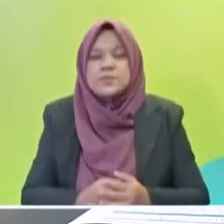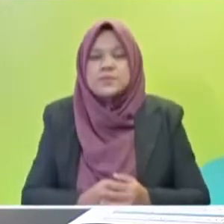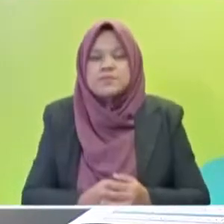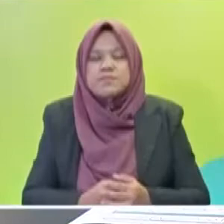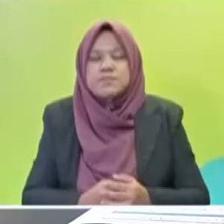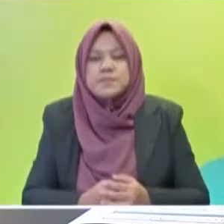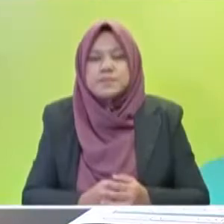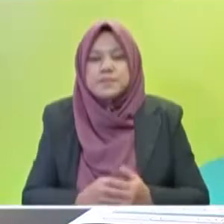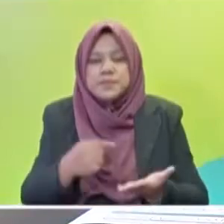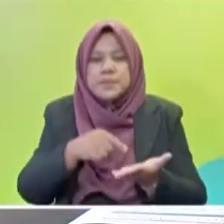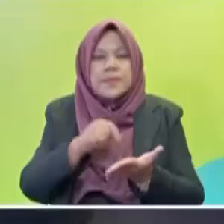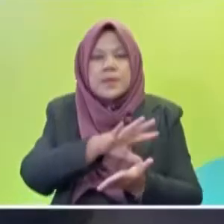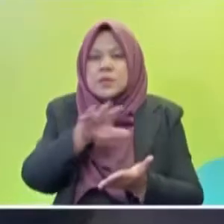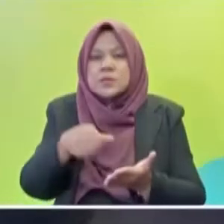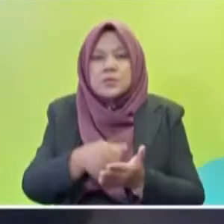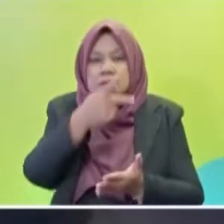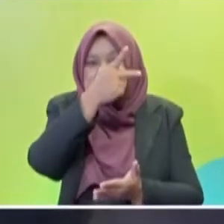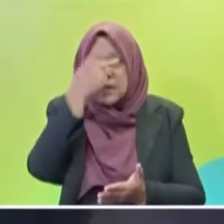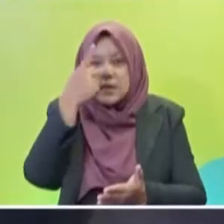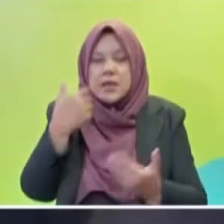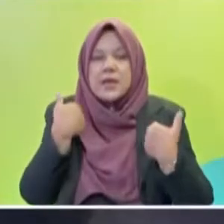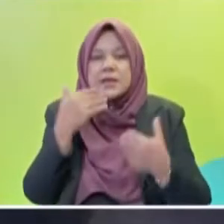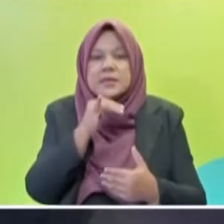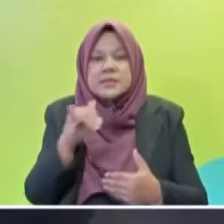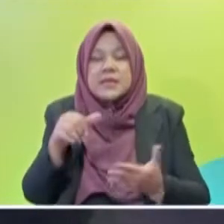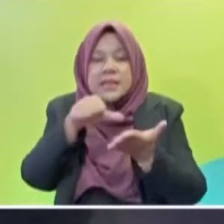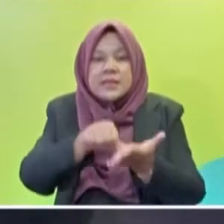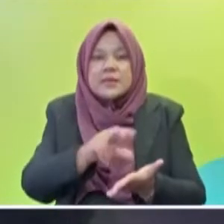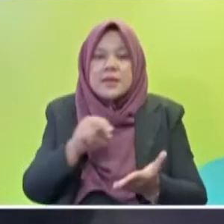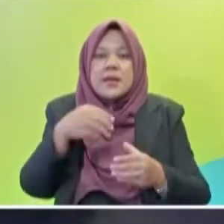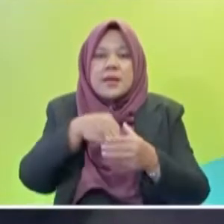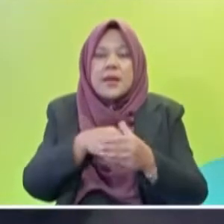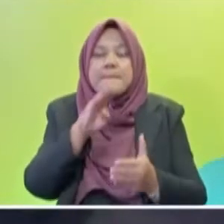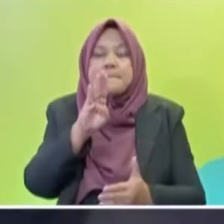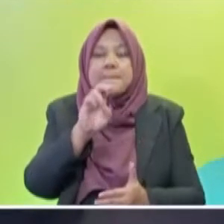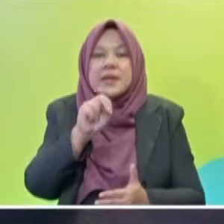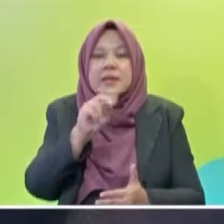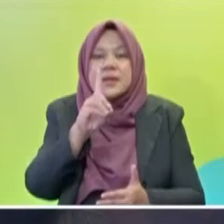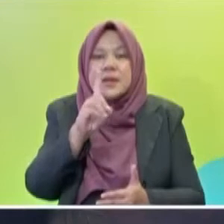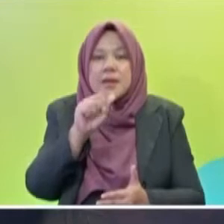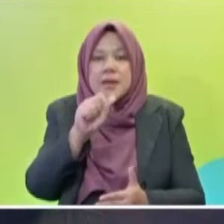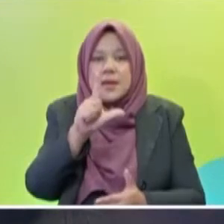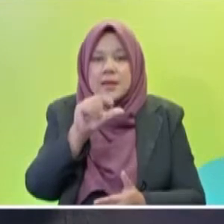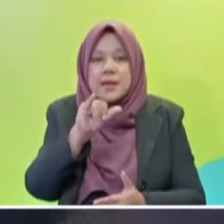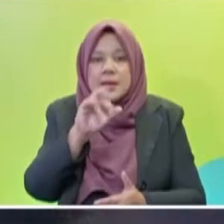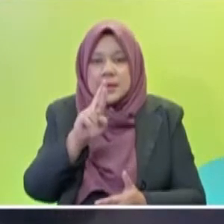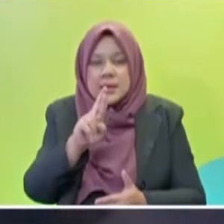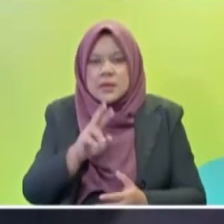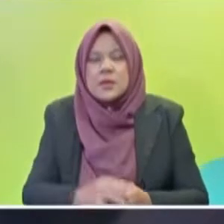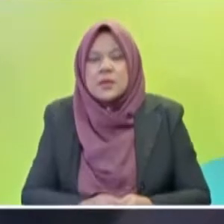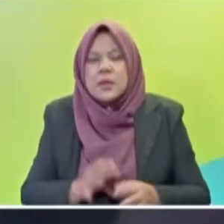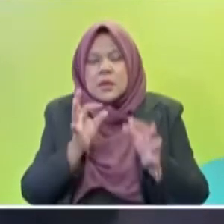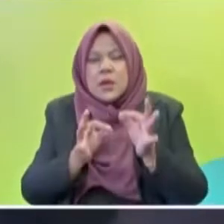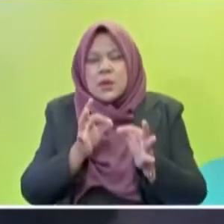Wow ini semua kerennya adanya tekanan dalam medali itulah serius betul so kalau kita zakat lebih